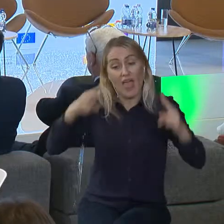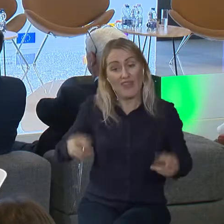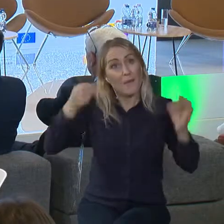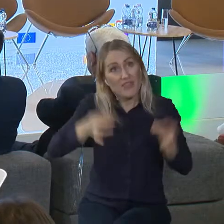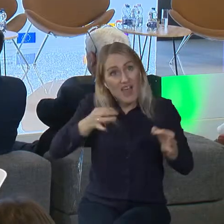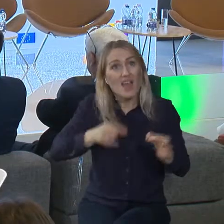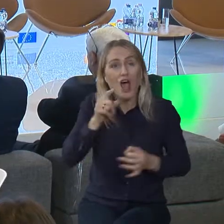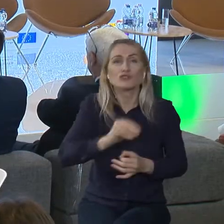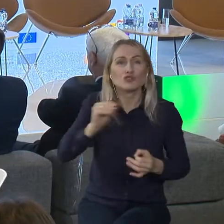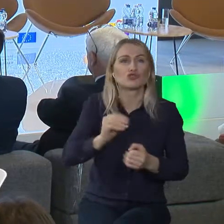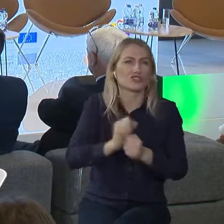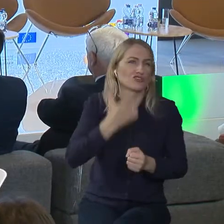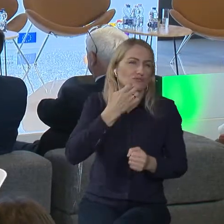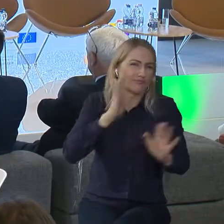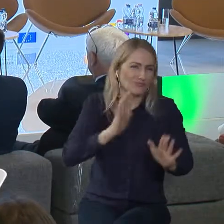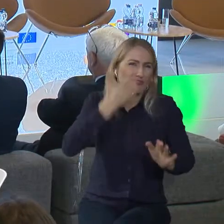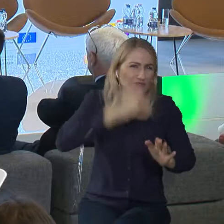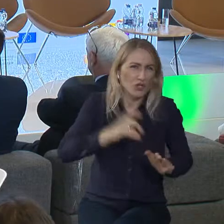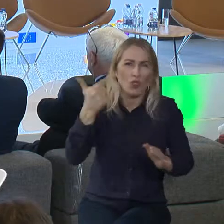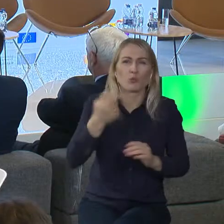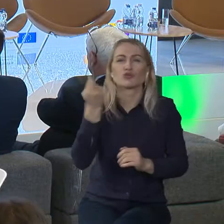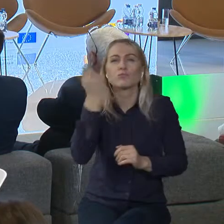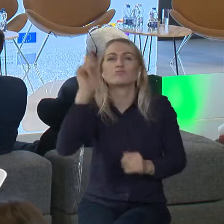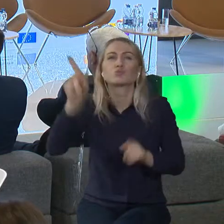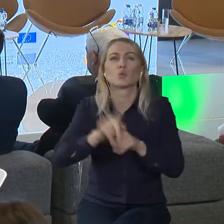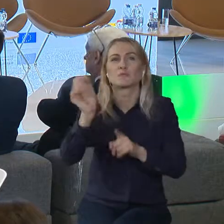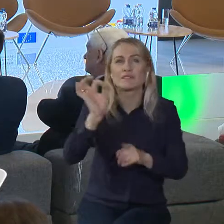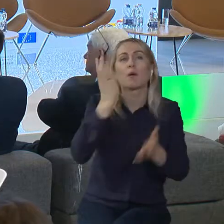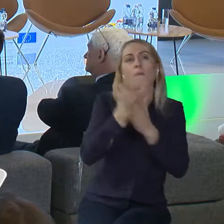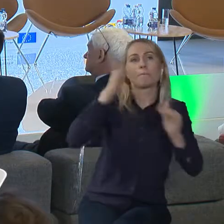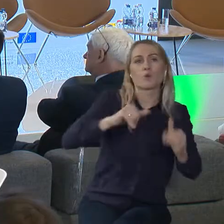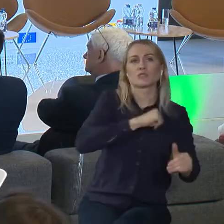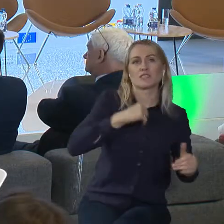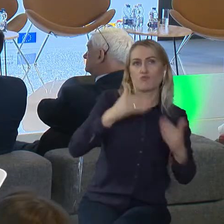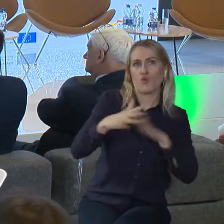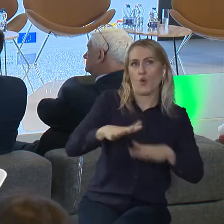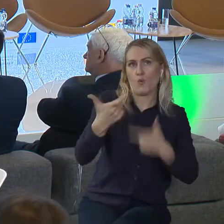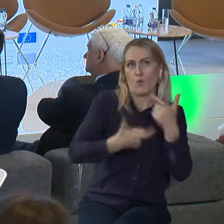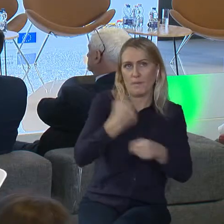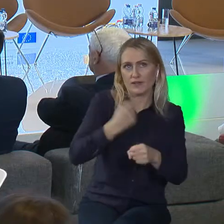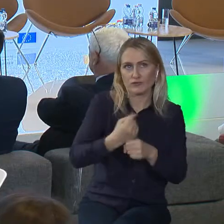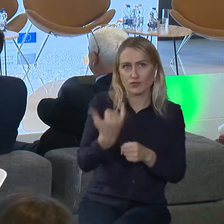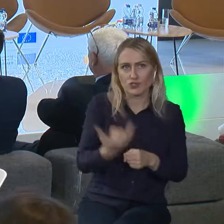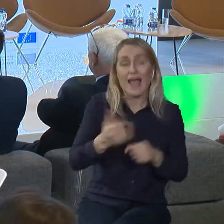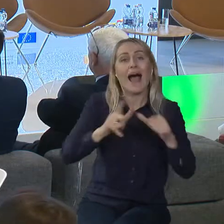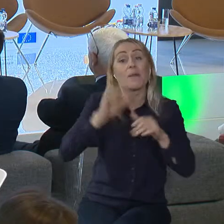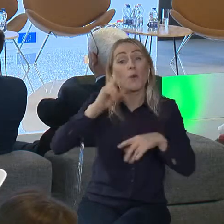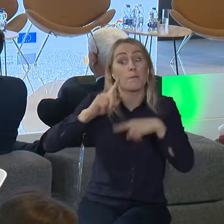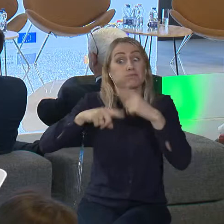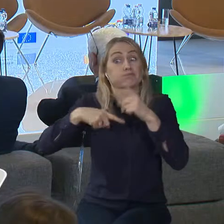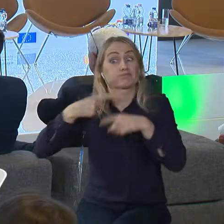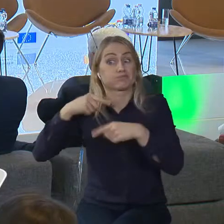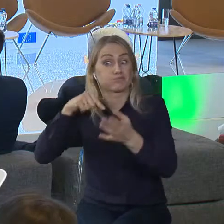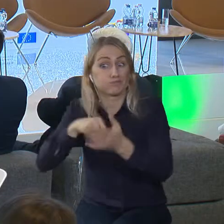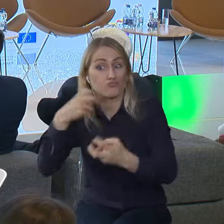jeszcze pracować ze swoim dzieckiem w domu, natomiast w pewnej chwili musi już zgłosić się do terapeuty